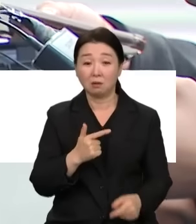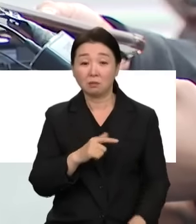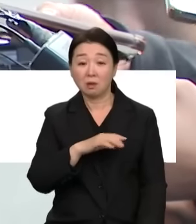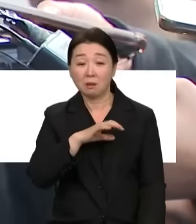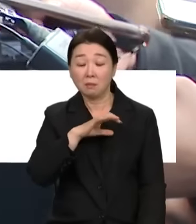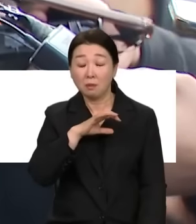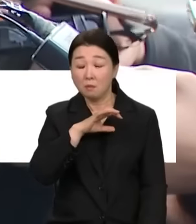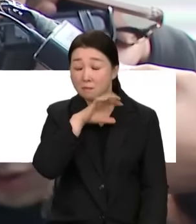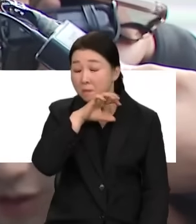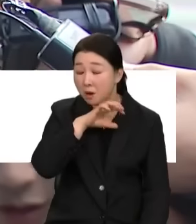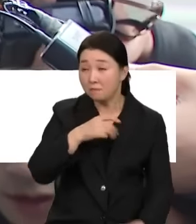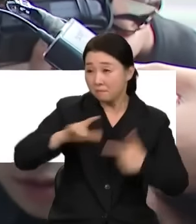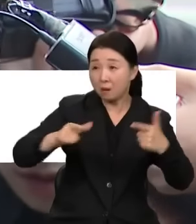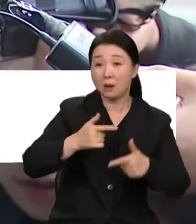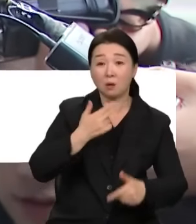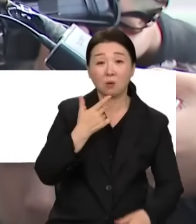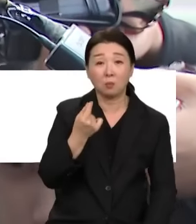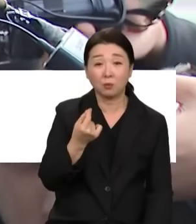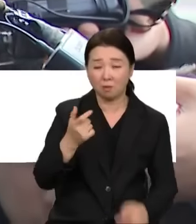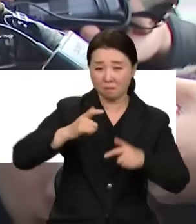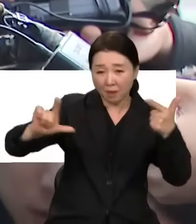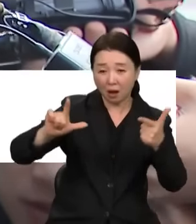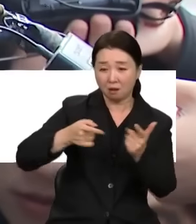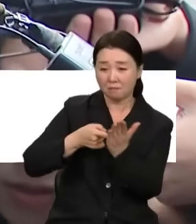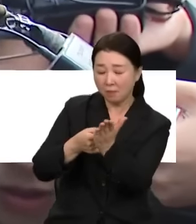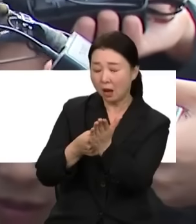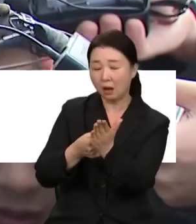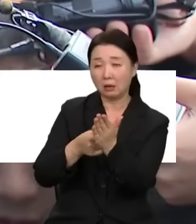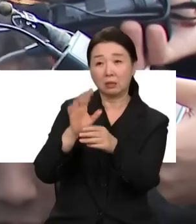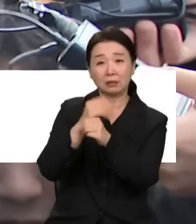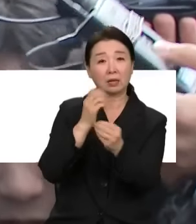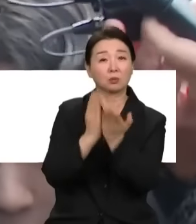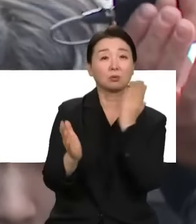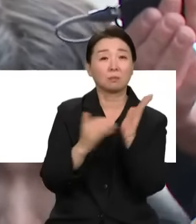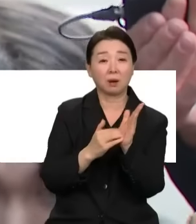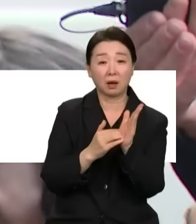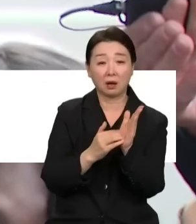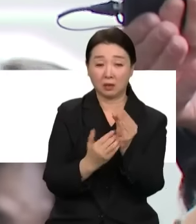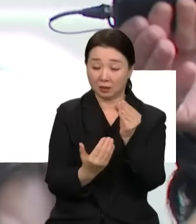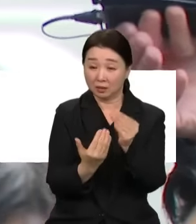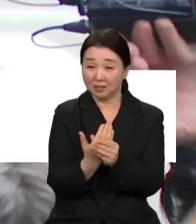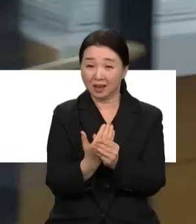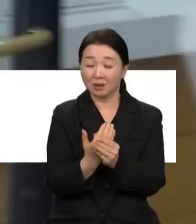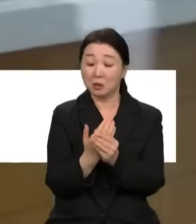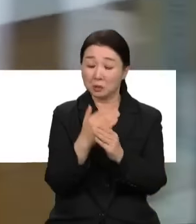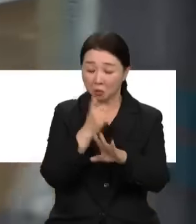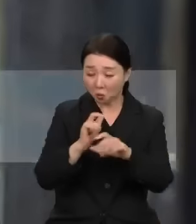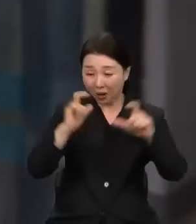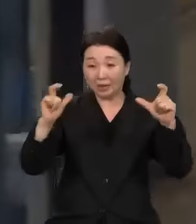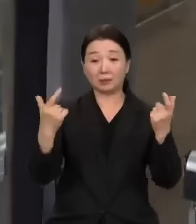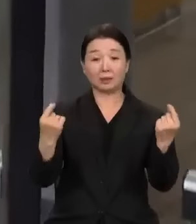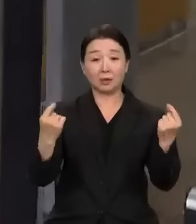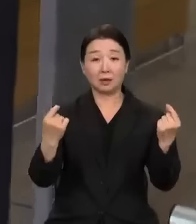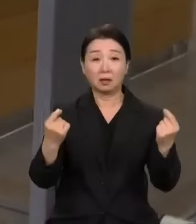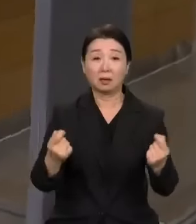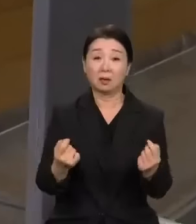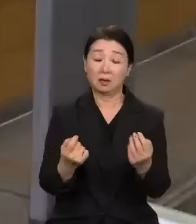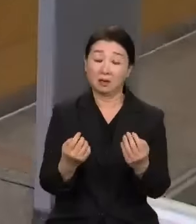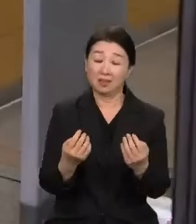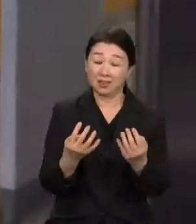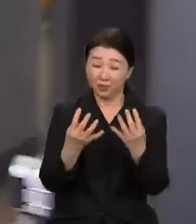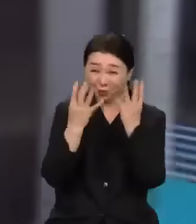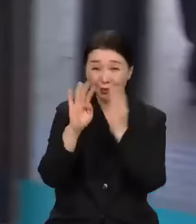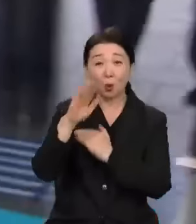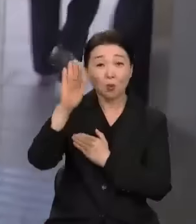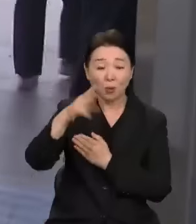그리고 그 반박 시기를 놓치는 바람에 이 사건이 좀 확대됐다. 구속 뒤 두 번째 소환